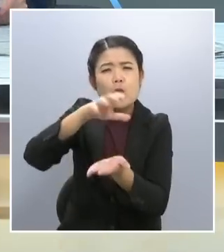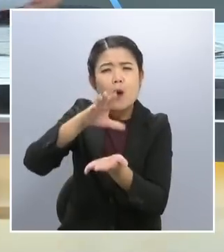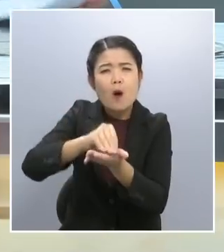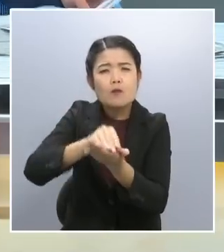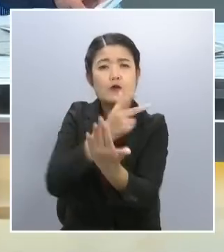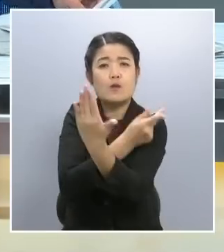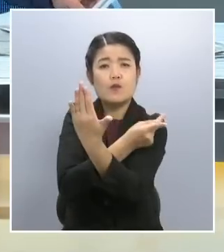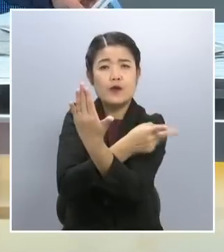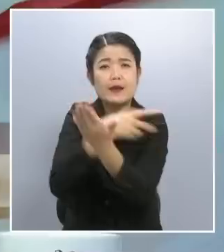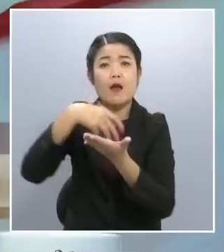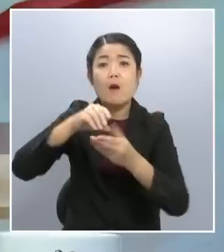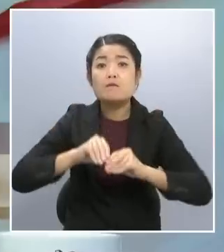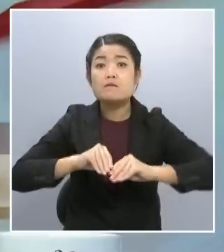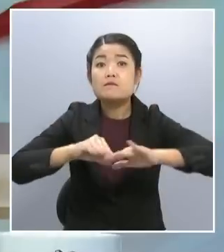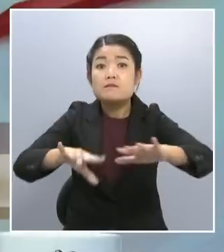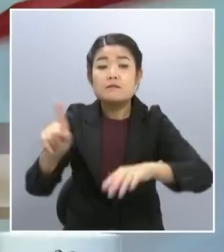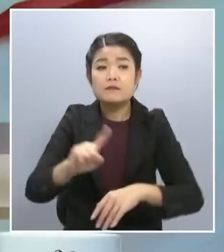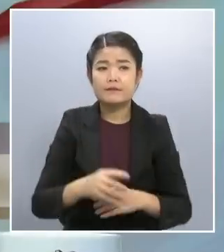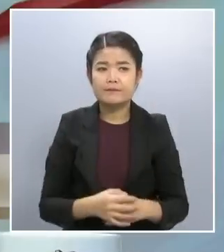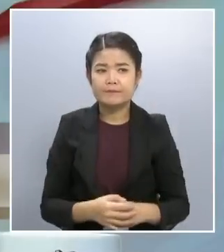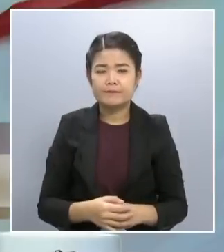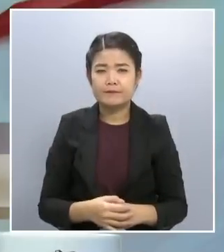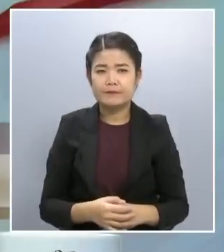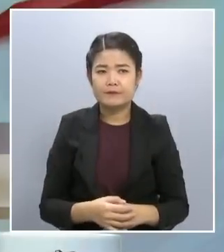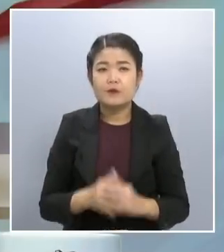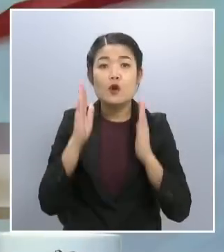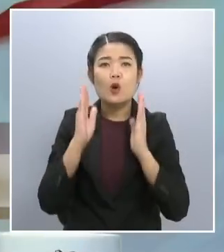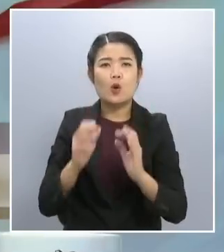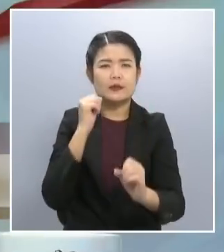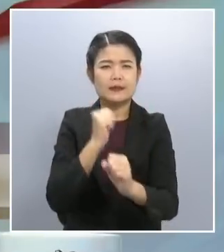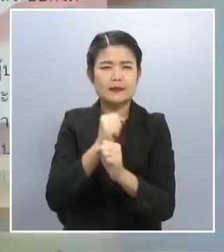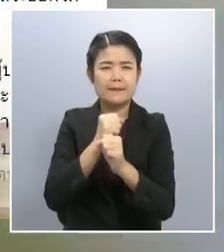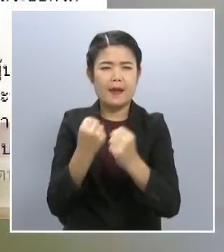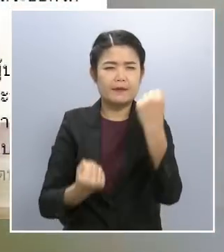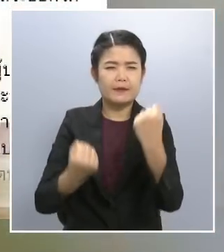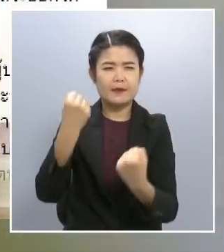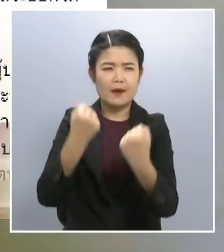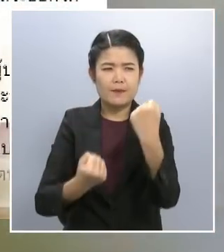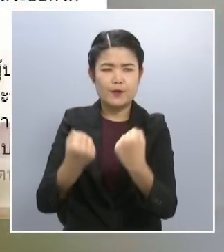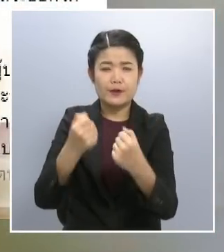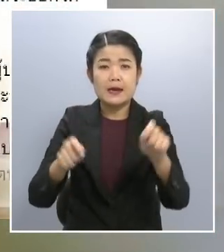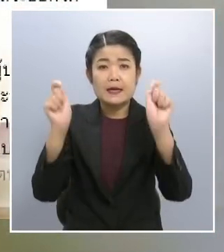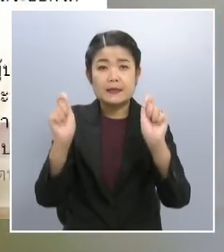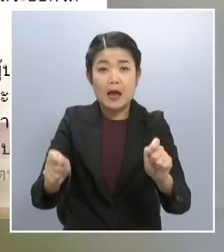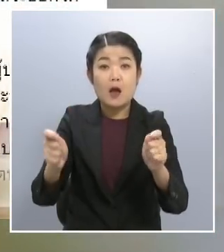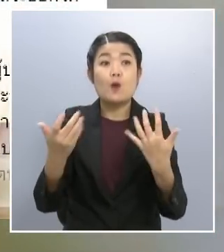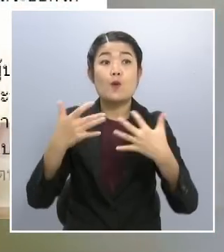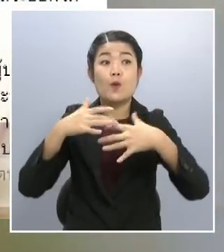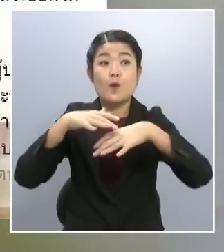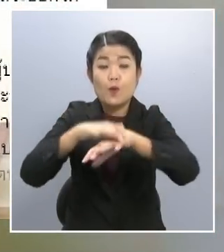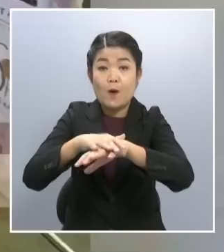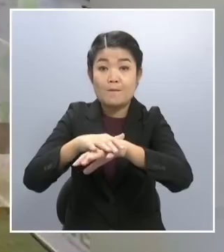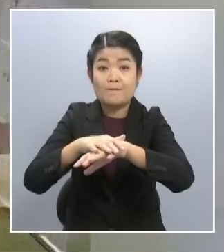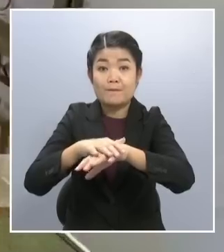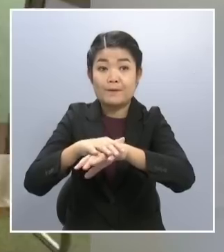ตีแผ่เรื่องราวขอพนักงานขับรถที่เป็นคู่สัญญาสัมปทานกับท่าอากาศยานไทยที่